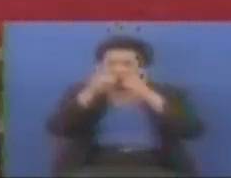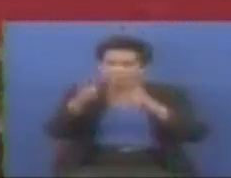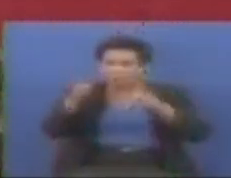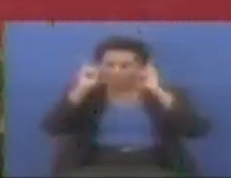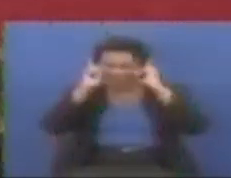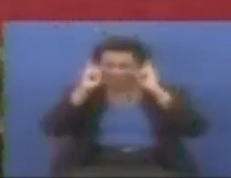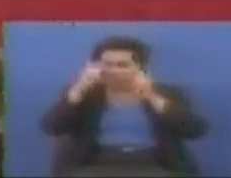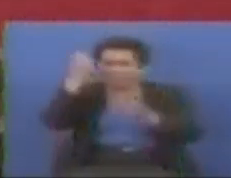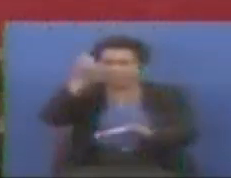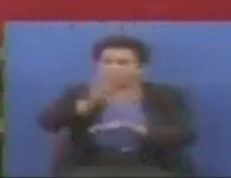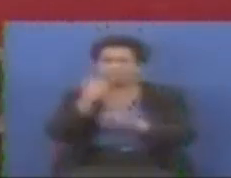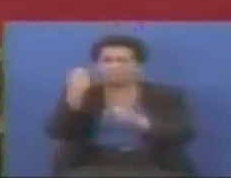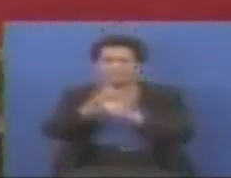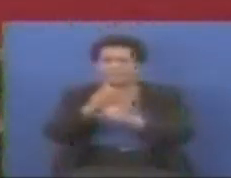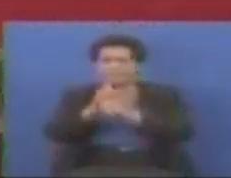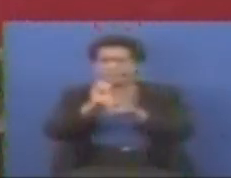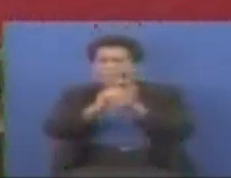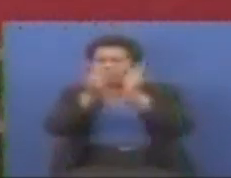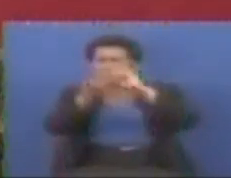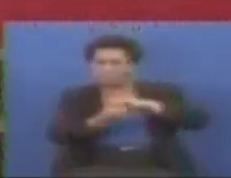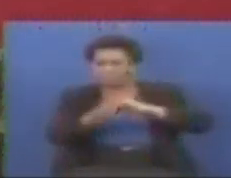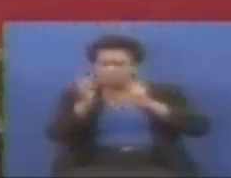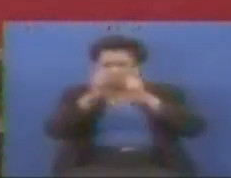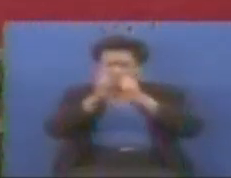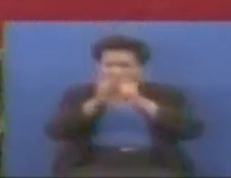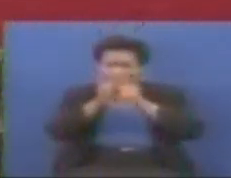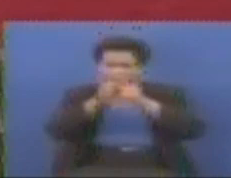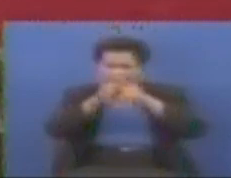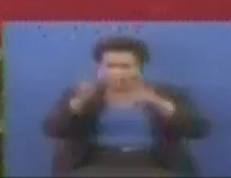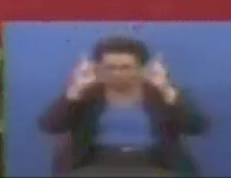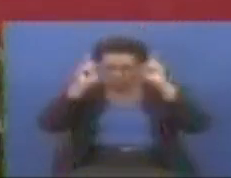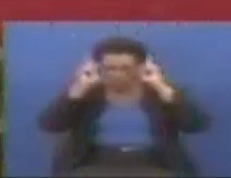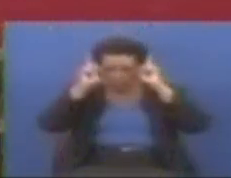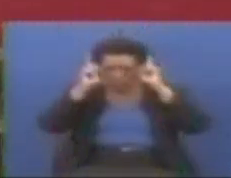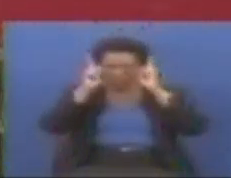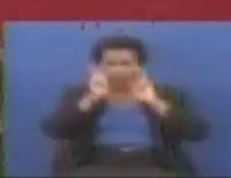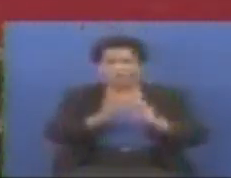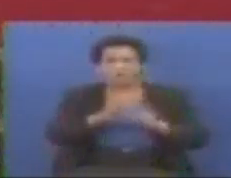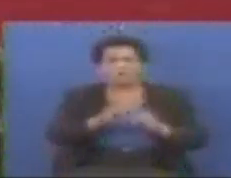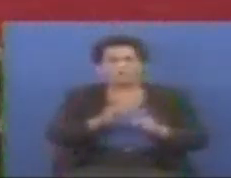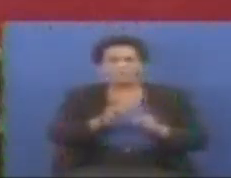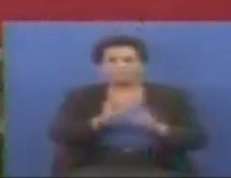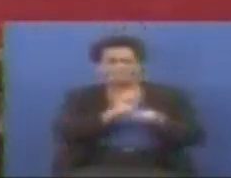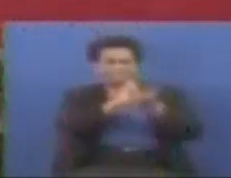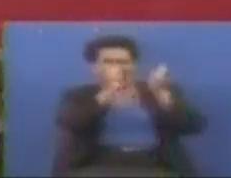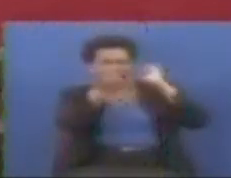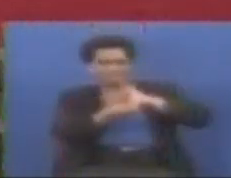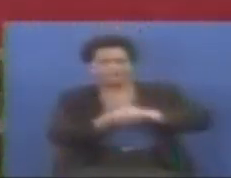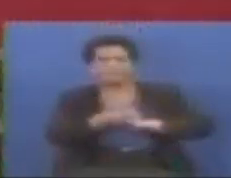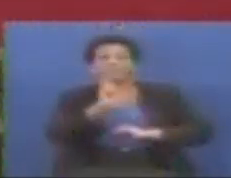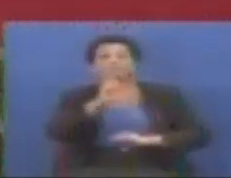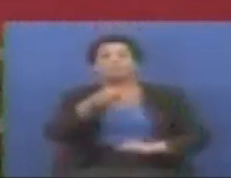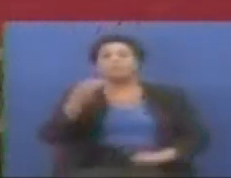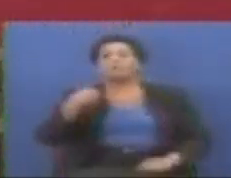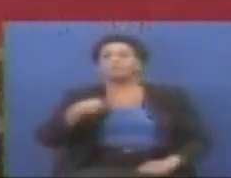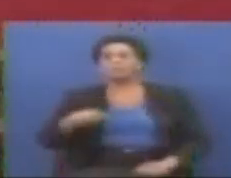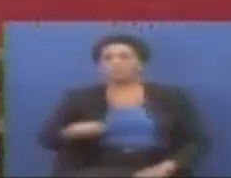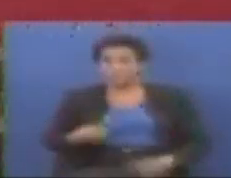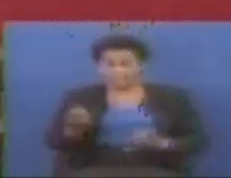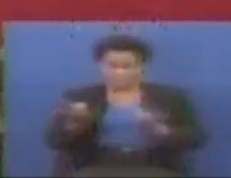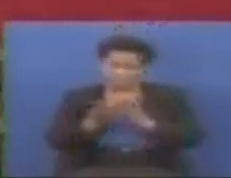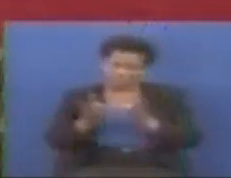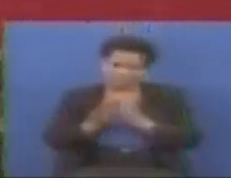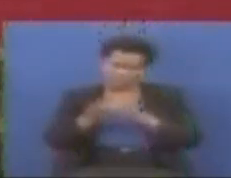Ndani ya ofisi ya Waziri Mkuu tunayo programu ya kukuza ujuzi. kwenye programu ya kukuza ujuzi. Sasa